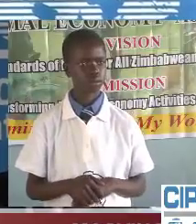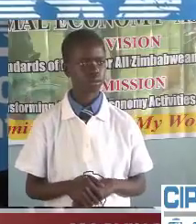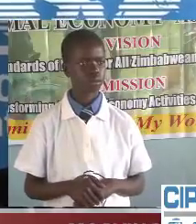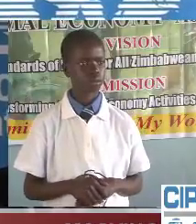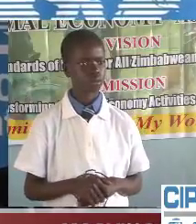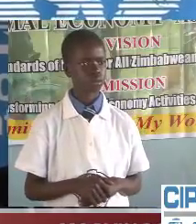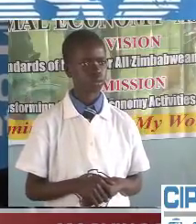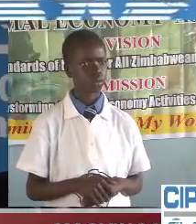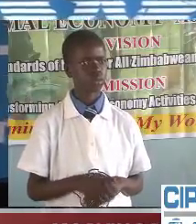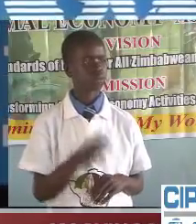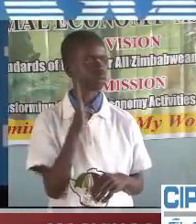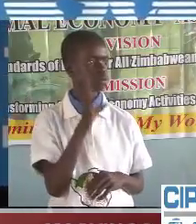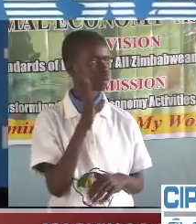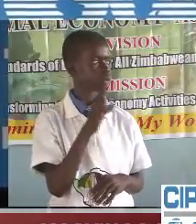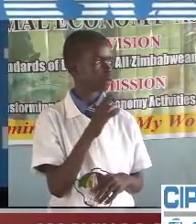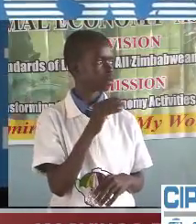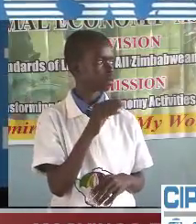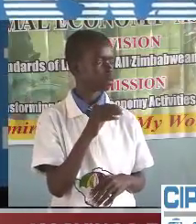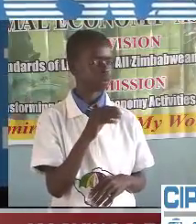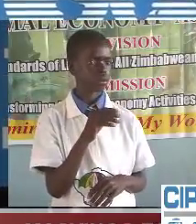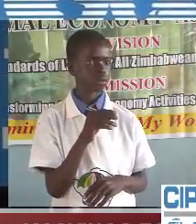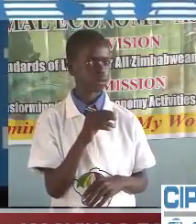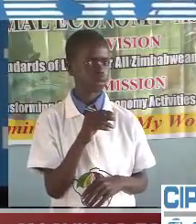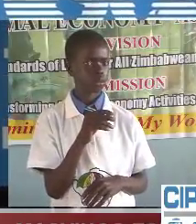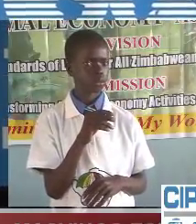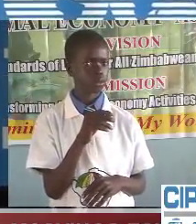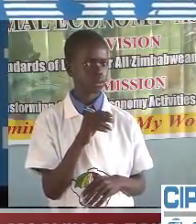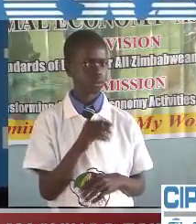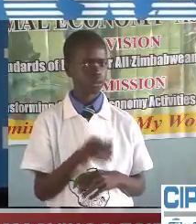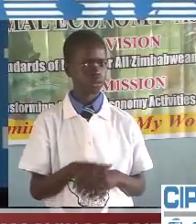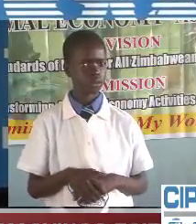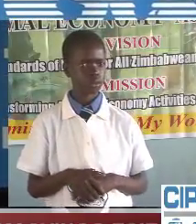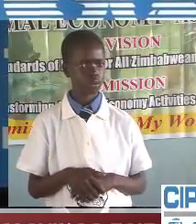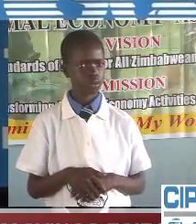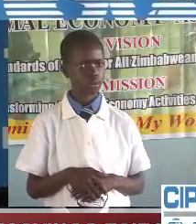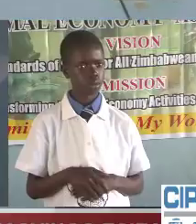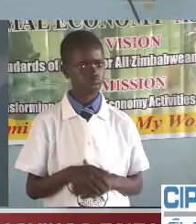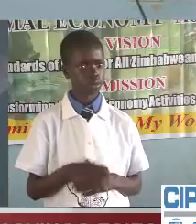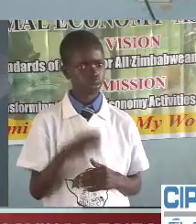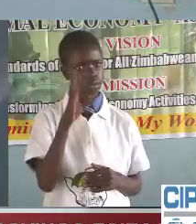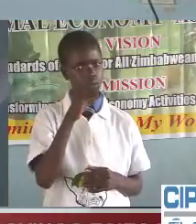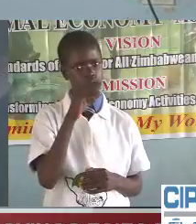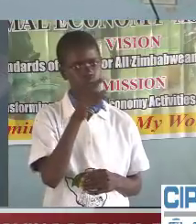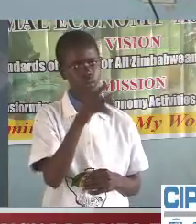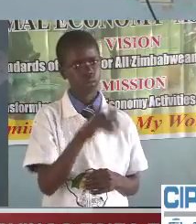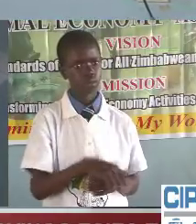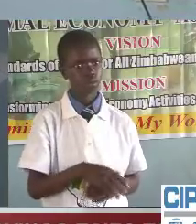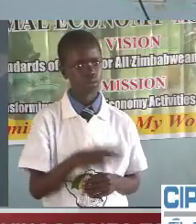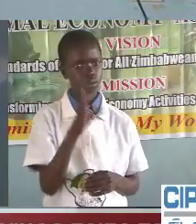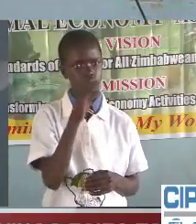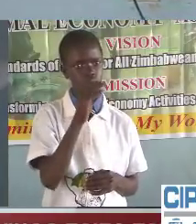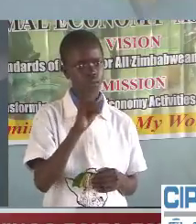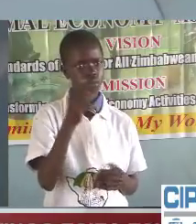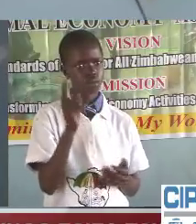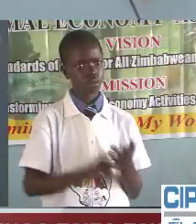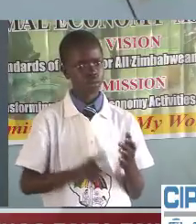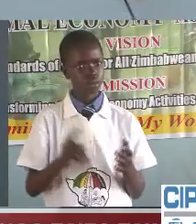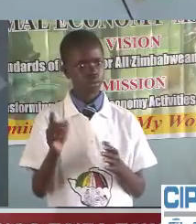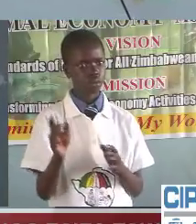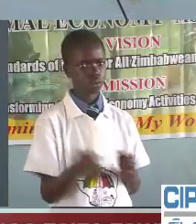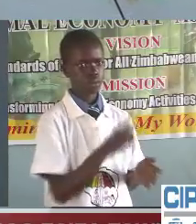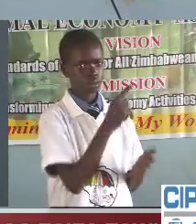Ndasumuka. Pane chipepa chauya ichi chakati voti. Handiti ipapo tomotanga tatoti minus totoita